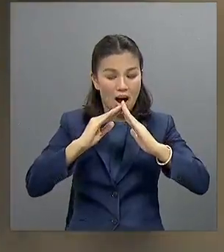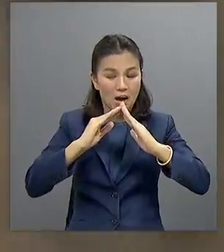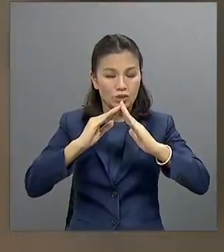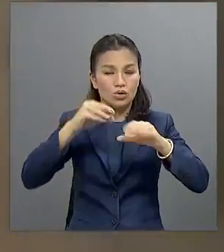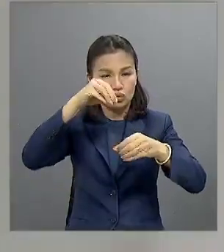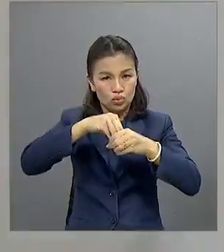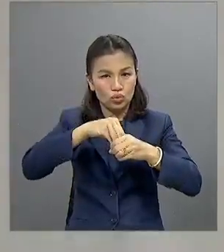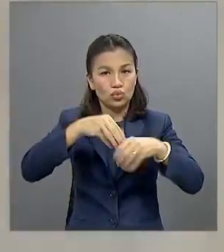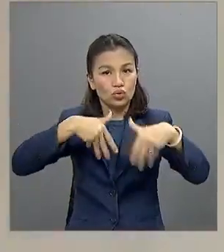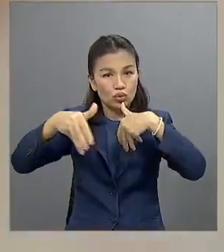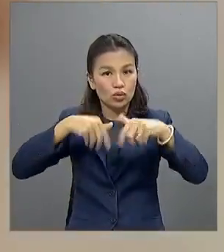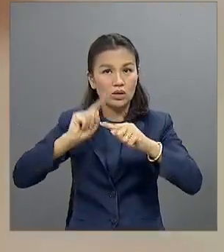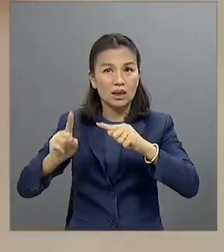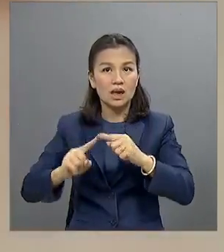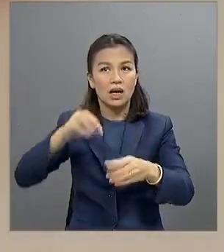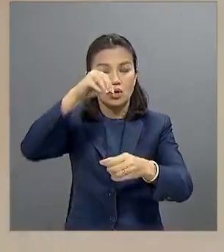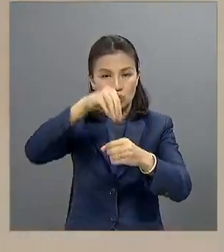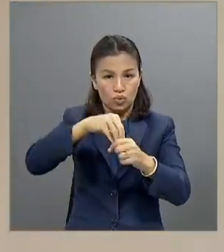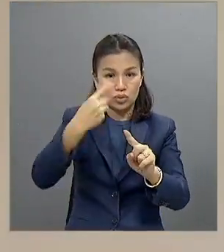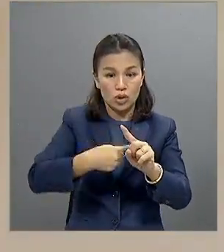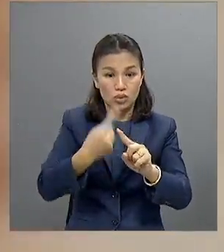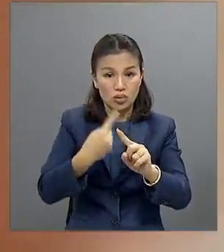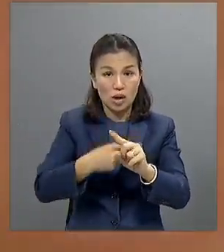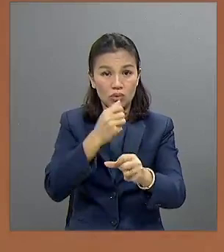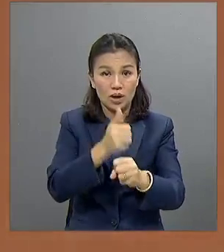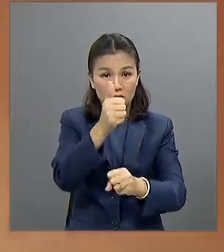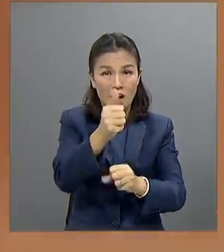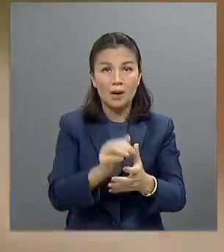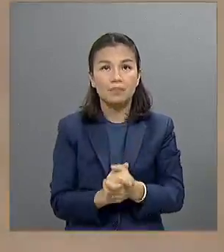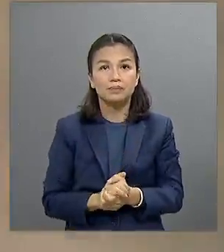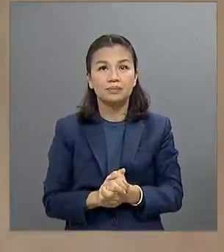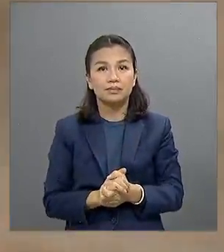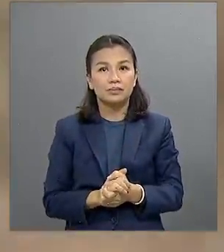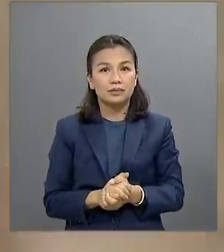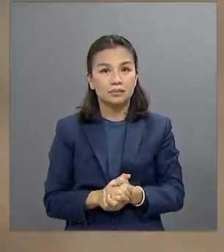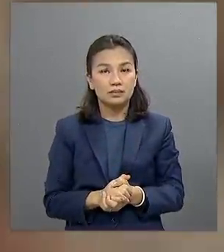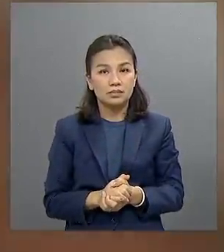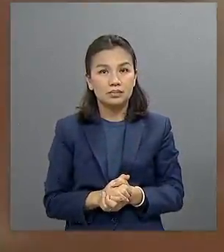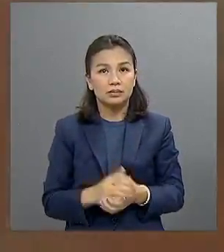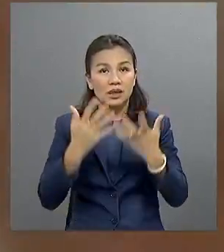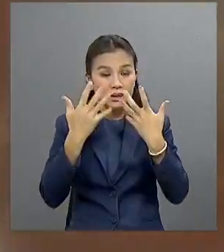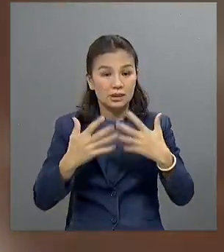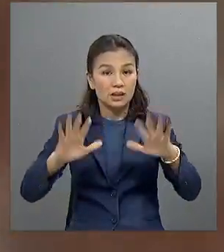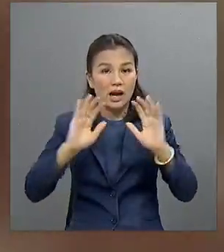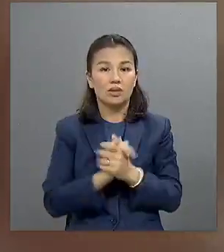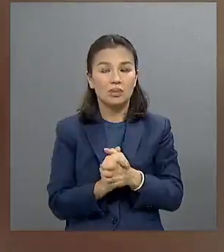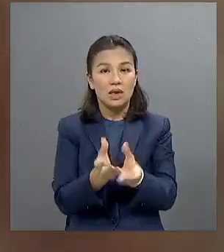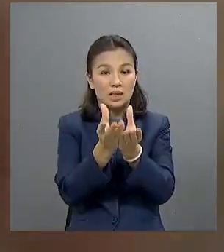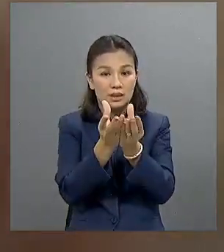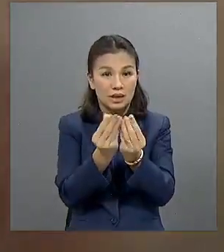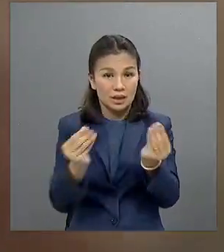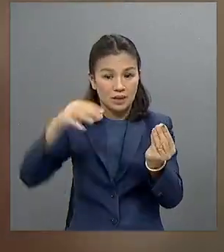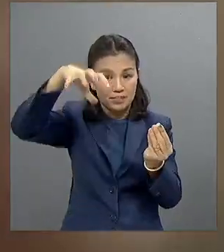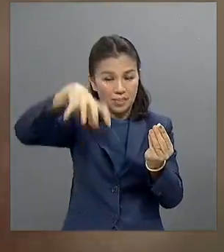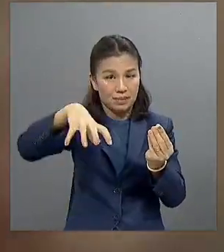ประชาชนได้เช่าอยู่อาศัยได้นะคะทีนี้เรามาทำความรู้จักกับที่กรมธนารักษ์กันหน่อยดีไหมเราก็อ